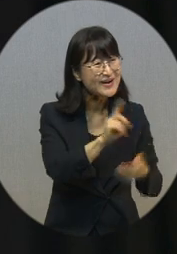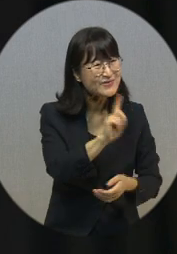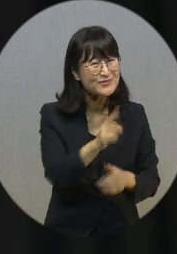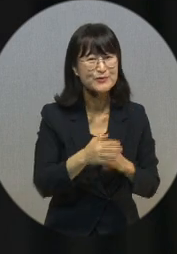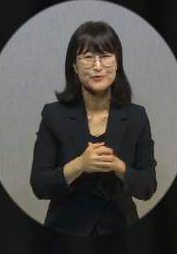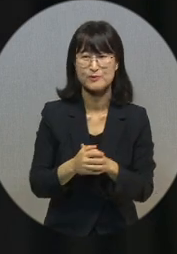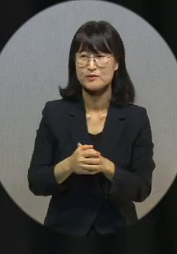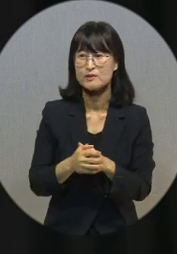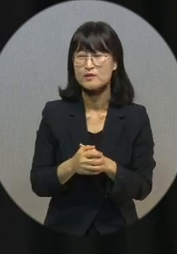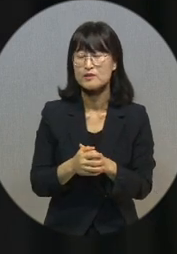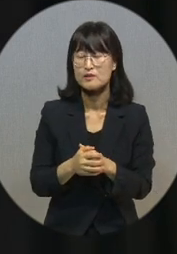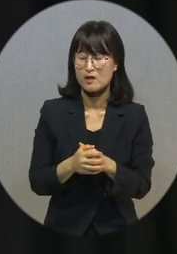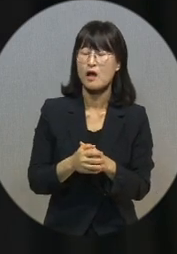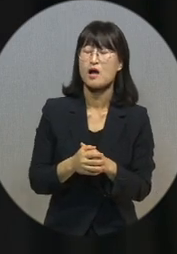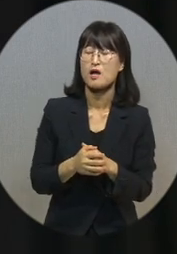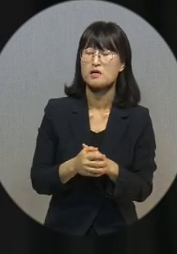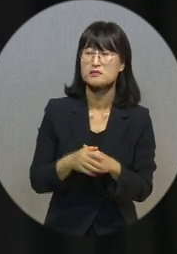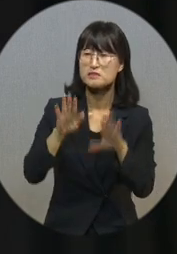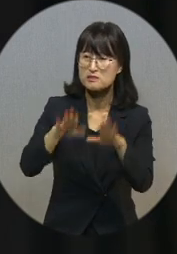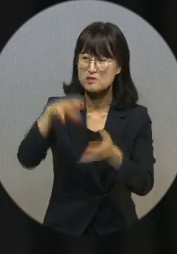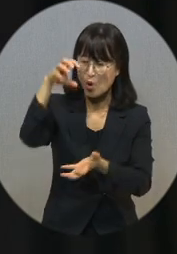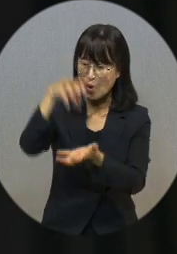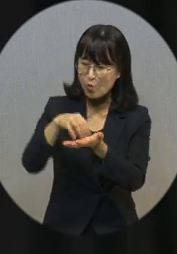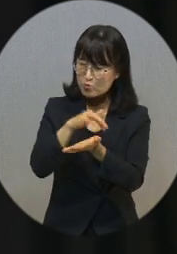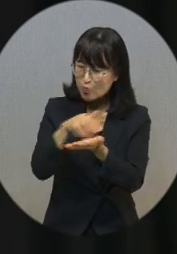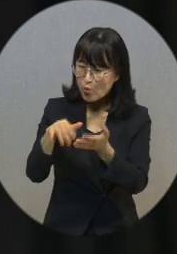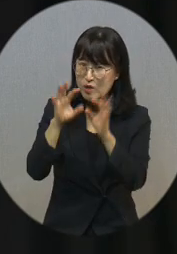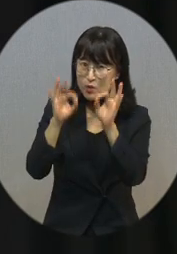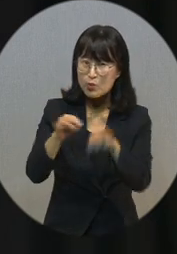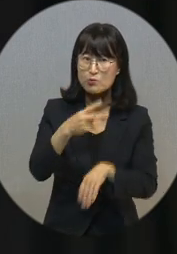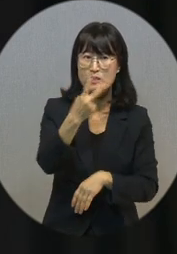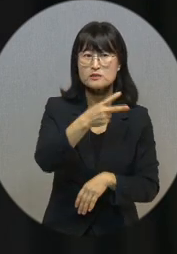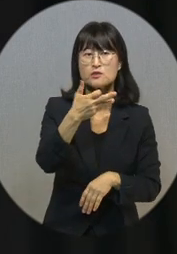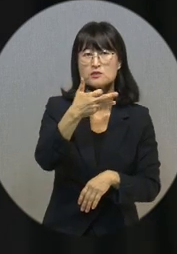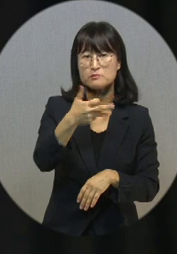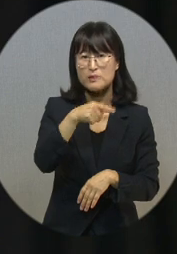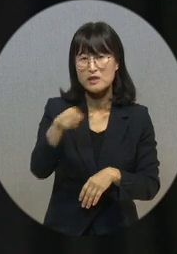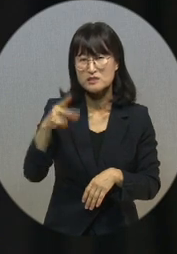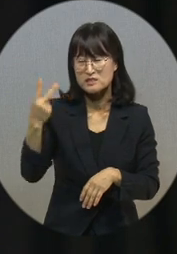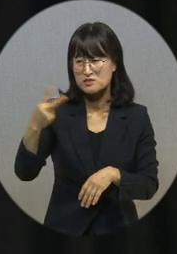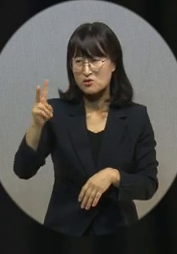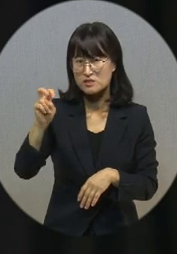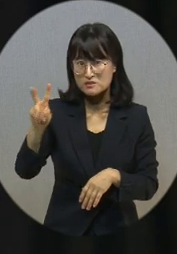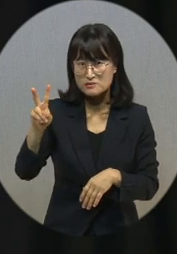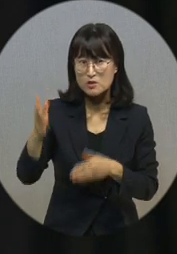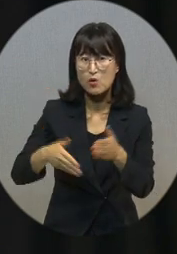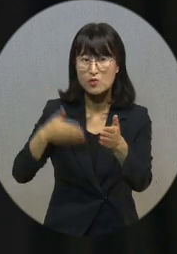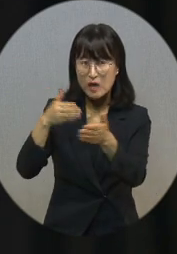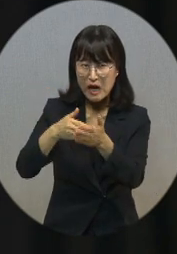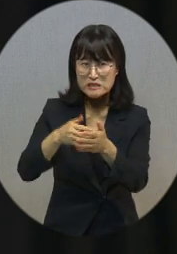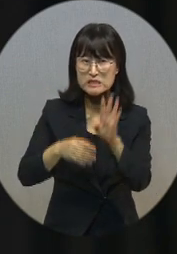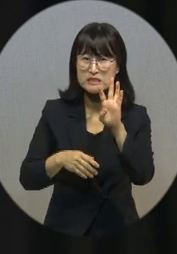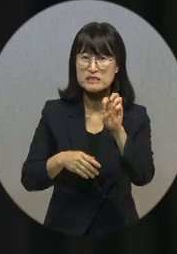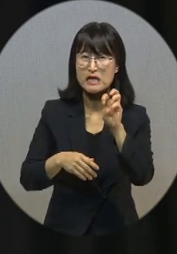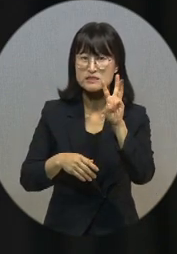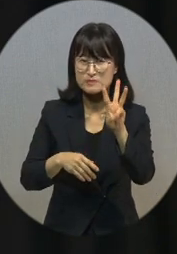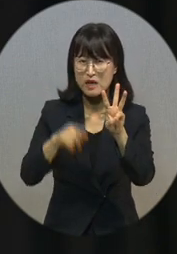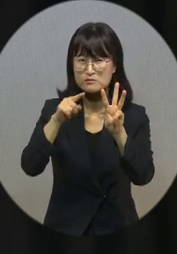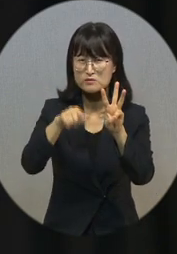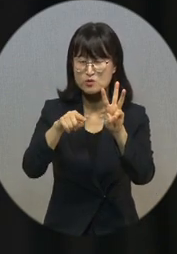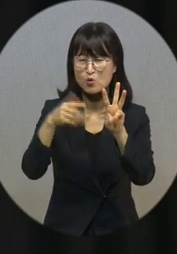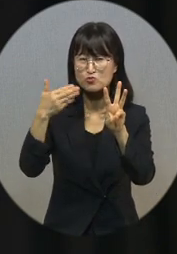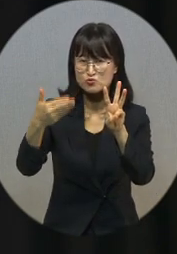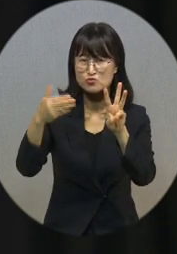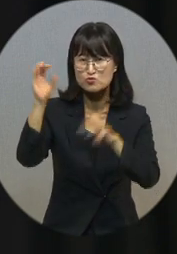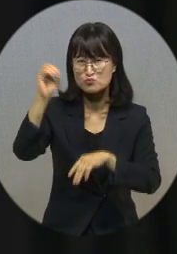사실 통계적으로 보더라도요, 네. 2018년에서 2022년까지 43.9%나 큰